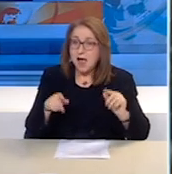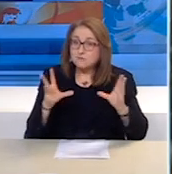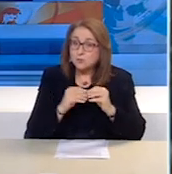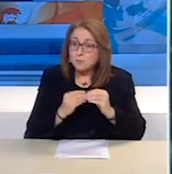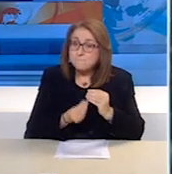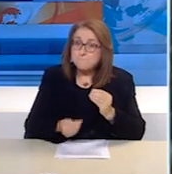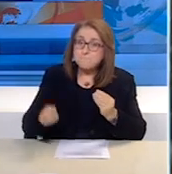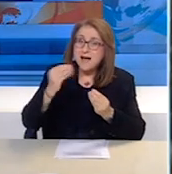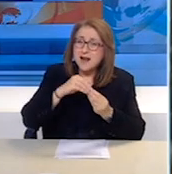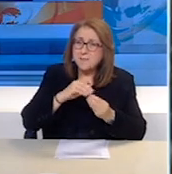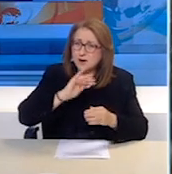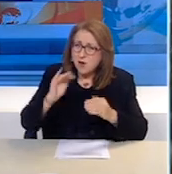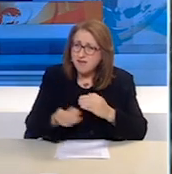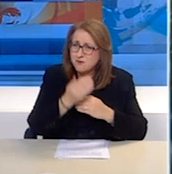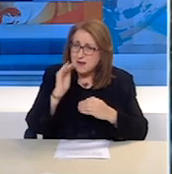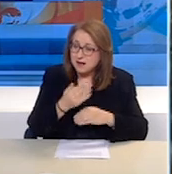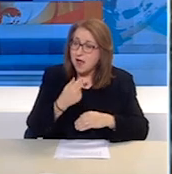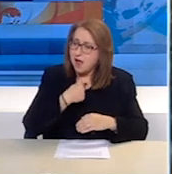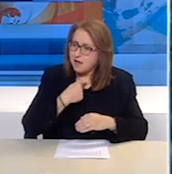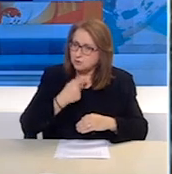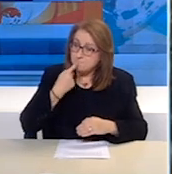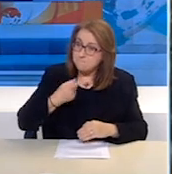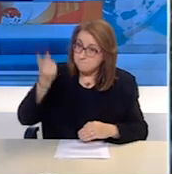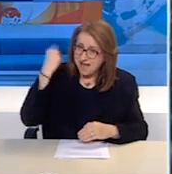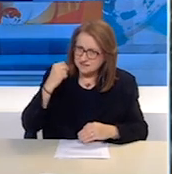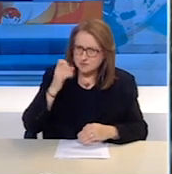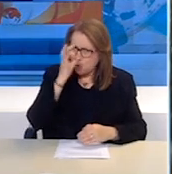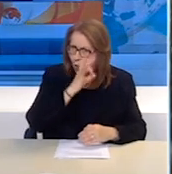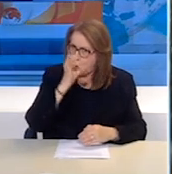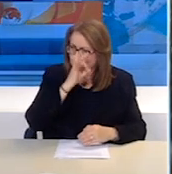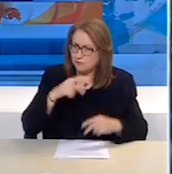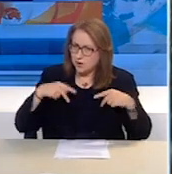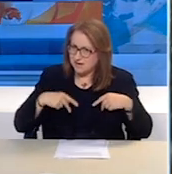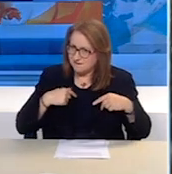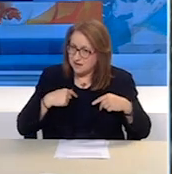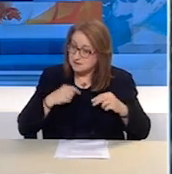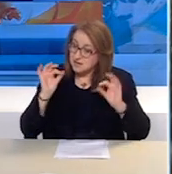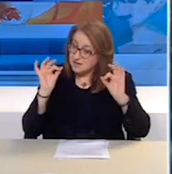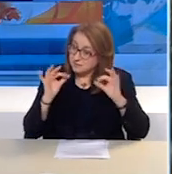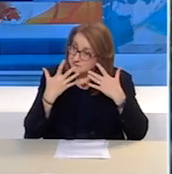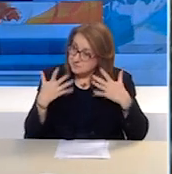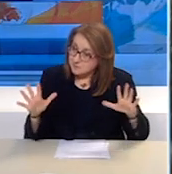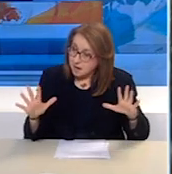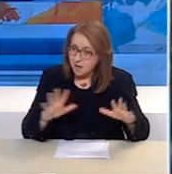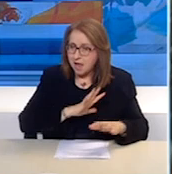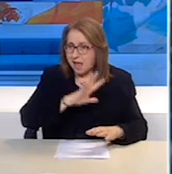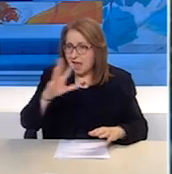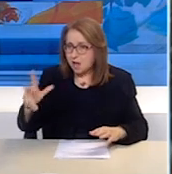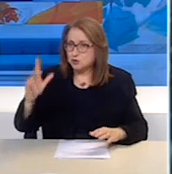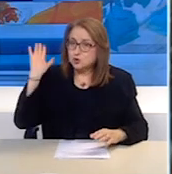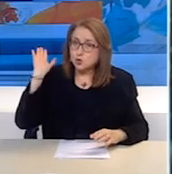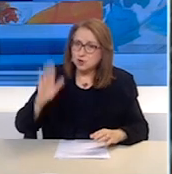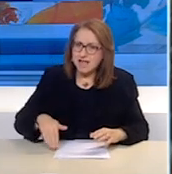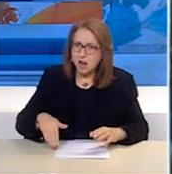προσωπικού είχε ρυθμιστεί από τη δική μας κυβέρνηση πέρσι τον Οκτώβρη μέχρι το τέλος Σεπτεμβρίου. Και τις επόμενες ημέρες θα